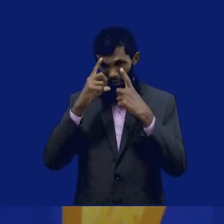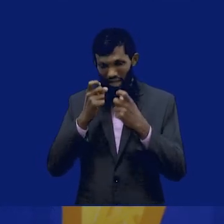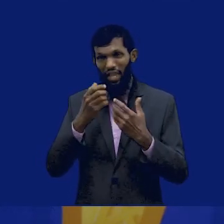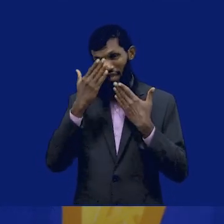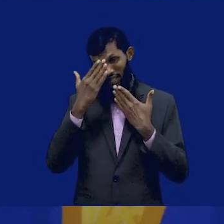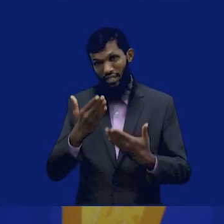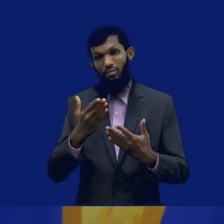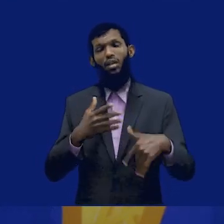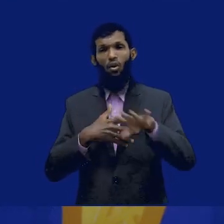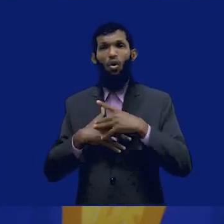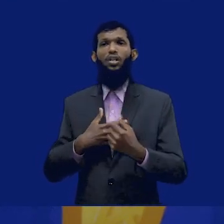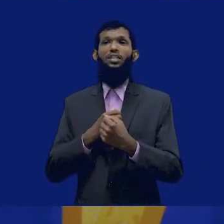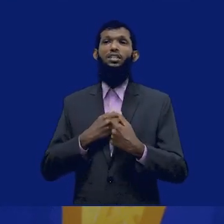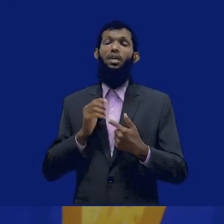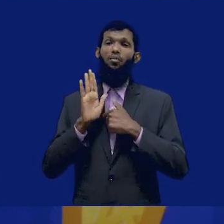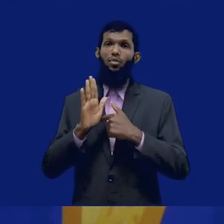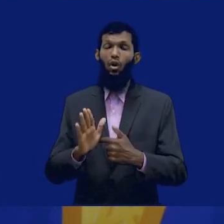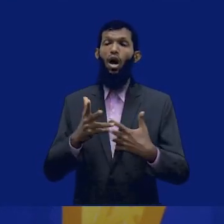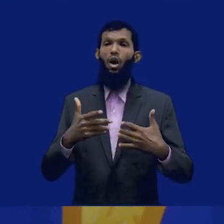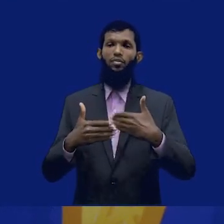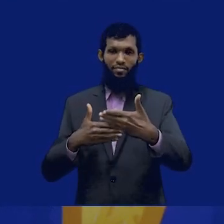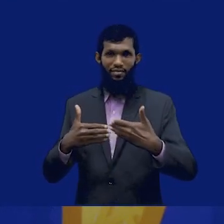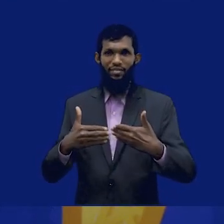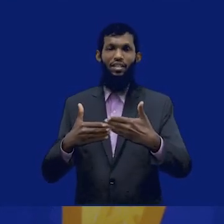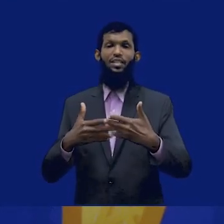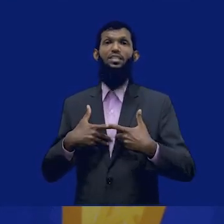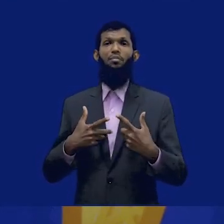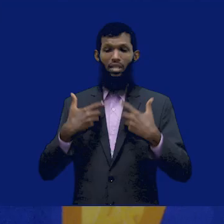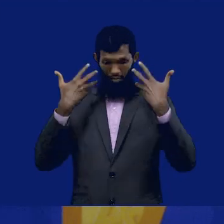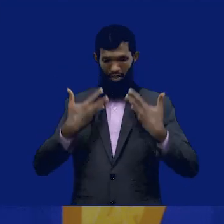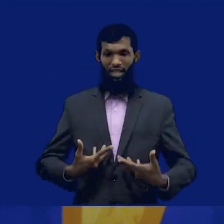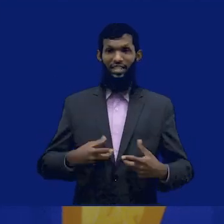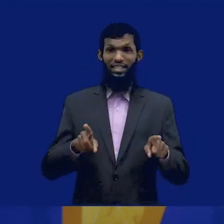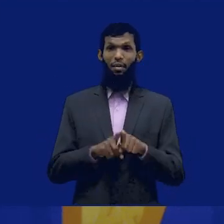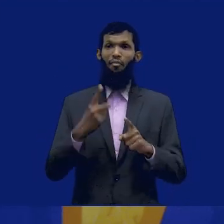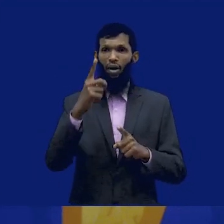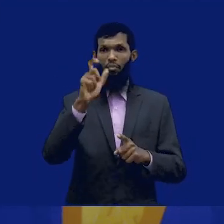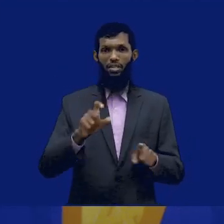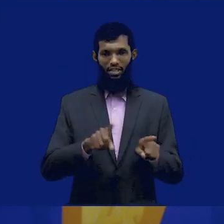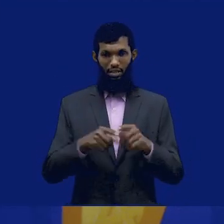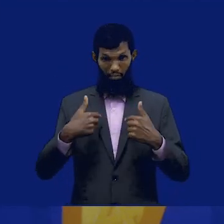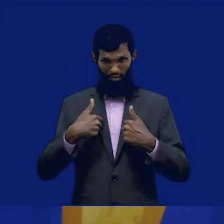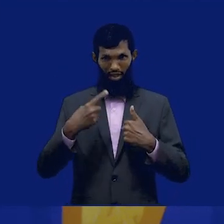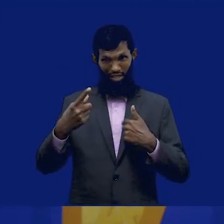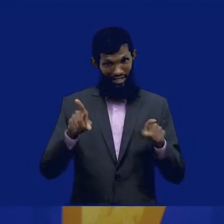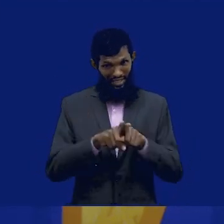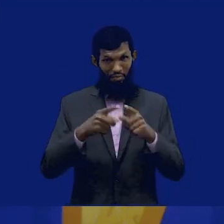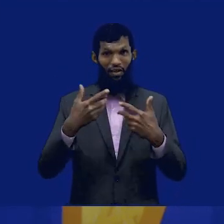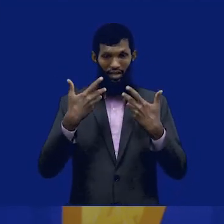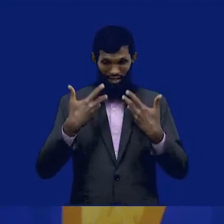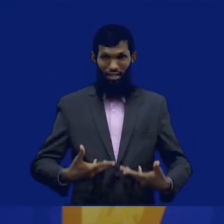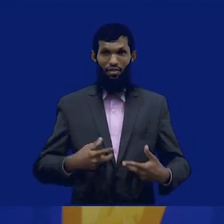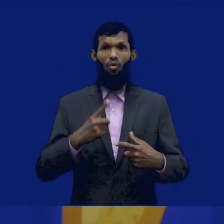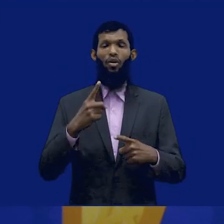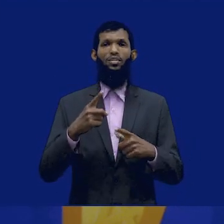sympathy and empathy for each other, that they are like mathalul jasad. It's just a single body. إِذَا اشْتَكَى